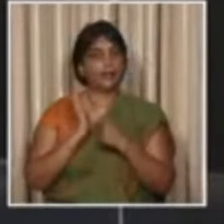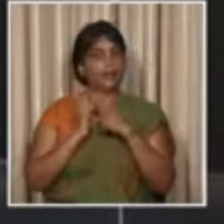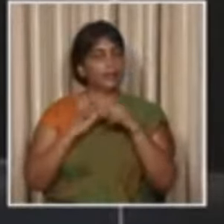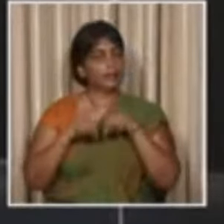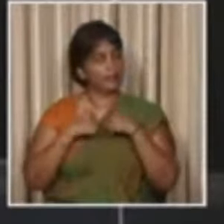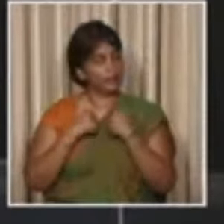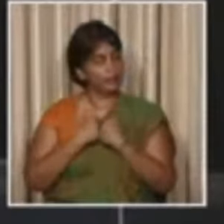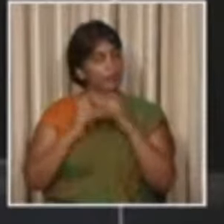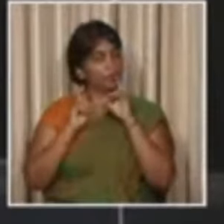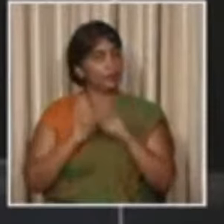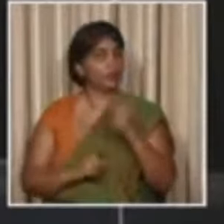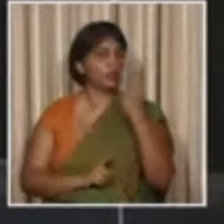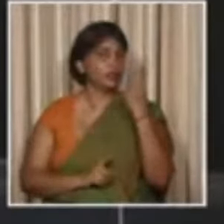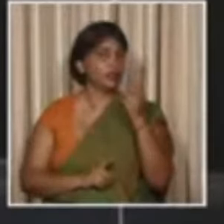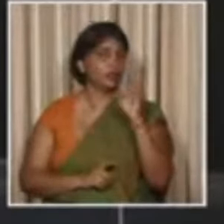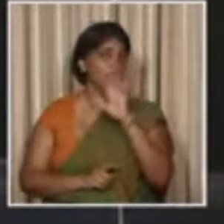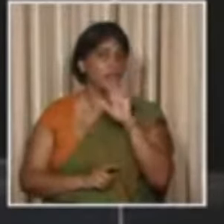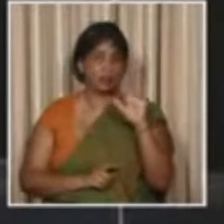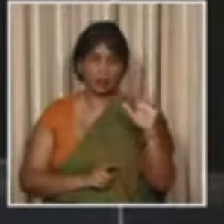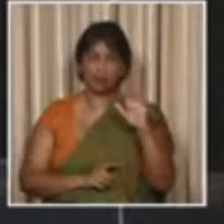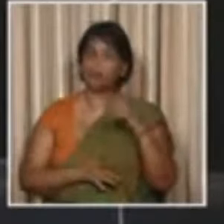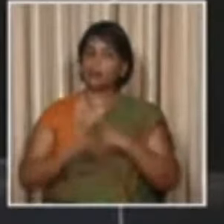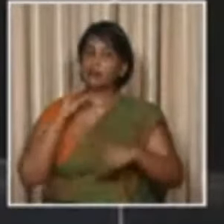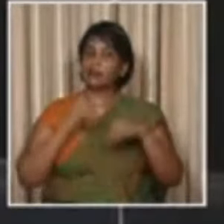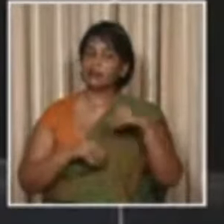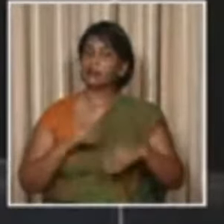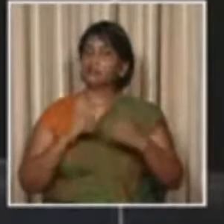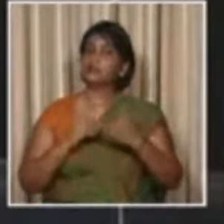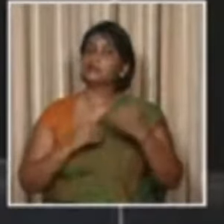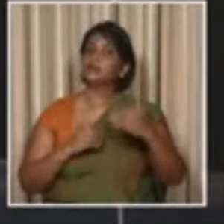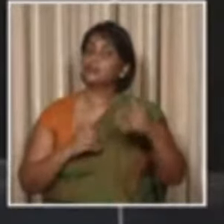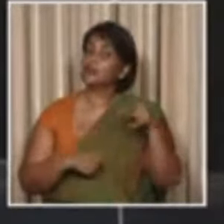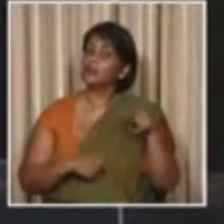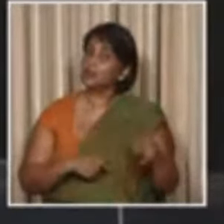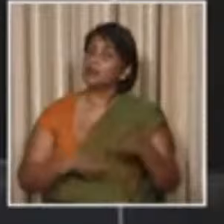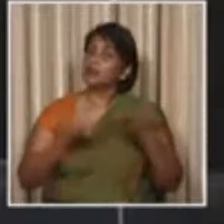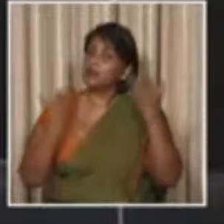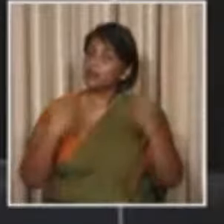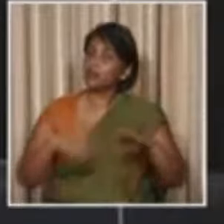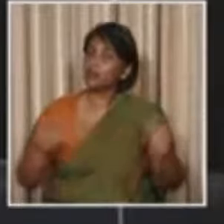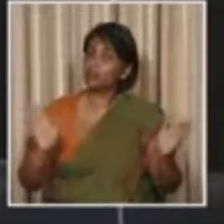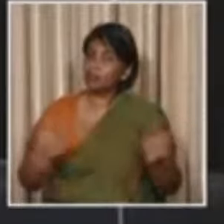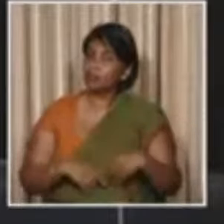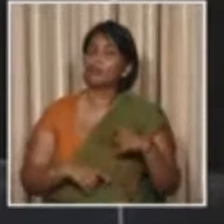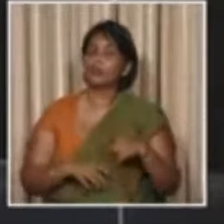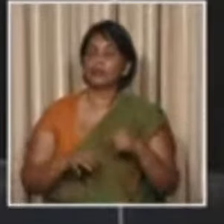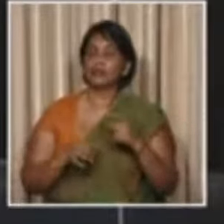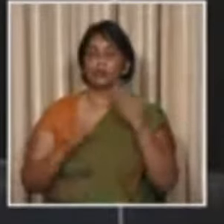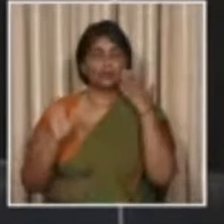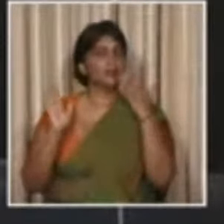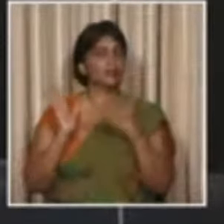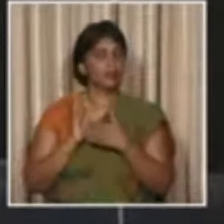දැන් 2019 මැතිවරණ ඉඳලා ඉදිරියටත් මේක අවසන් වෙනකම් මේක තමයි ප්‍රස්තුතේ